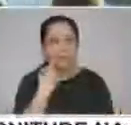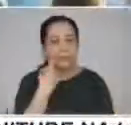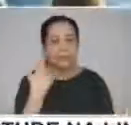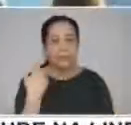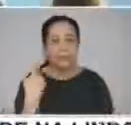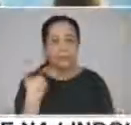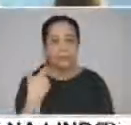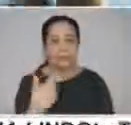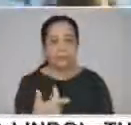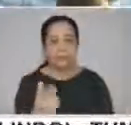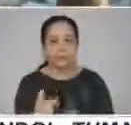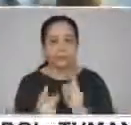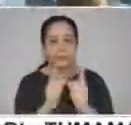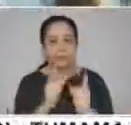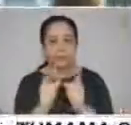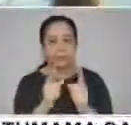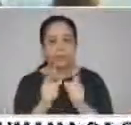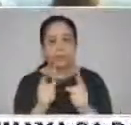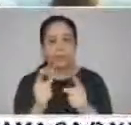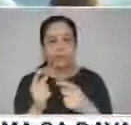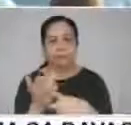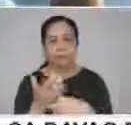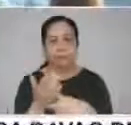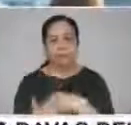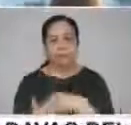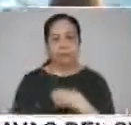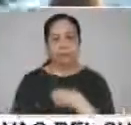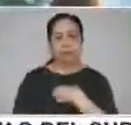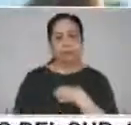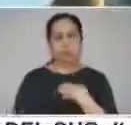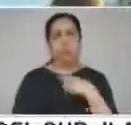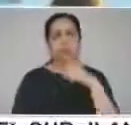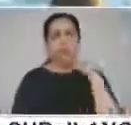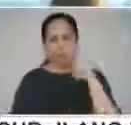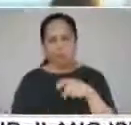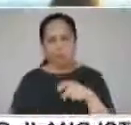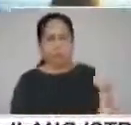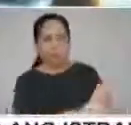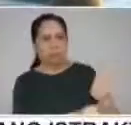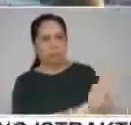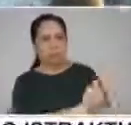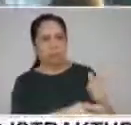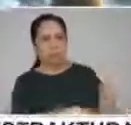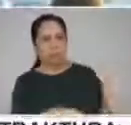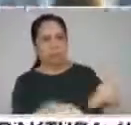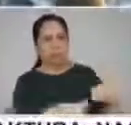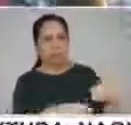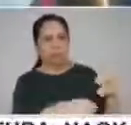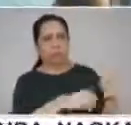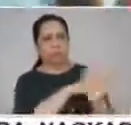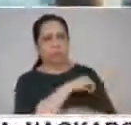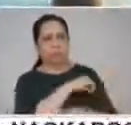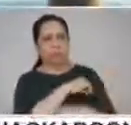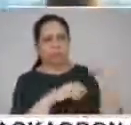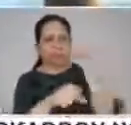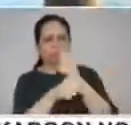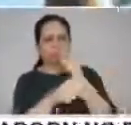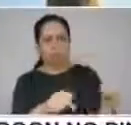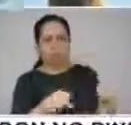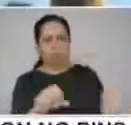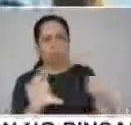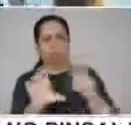pasaheros yung obligasyon niya dahil ang usapan ay driver sa saka conductor, dapat sitayin nila lahat yung